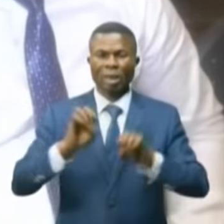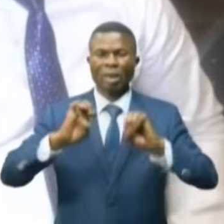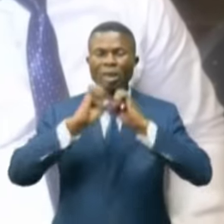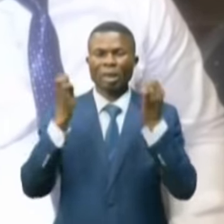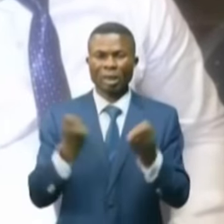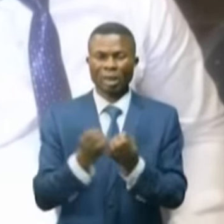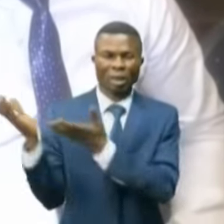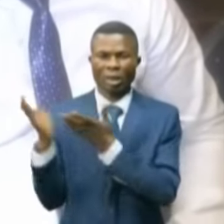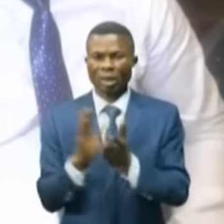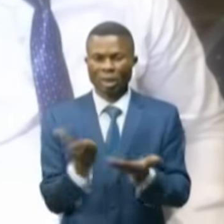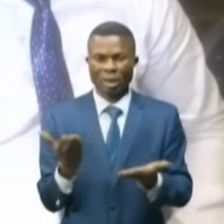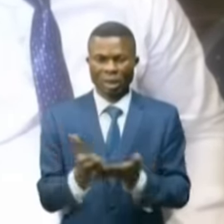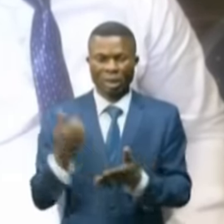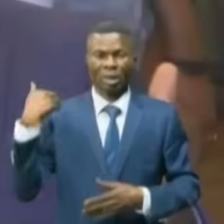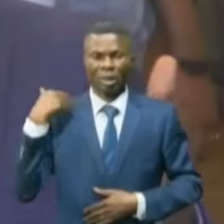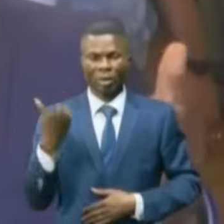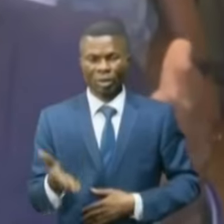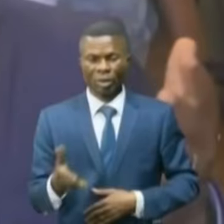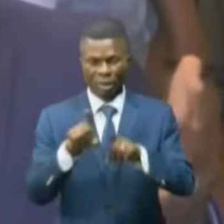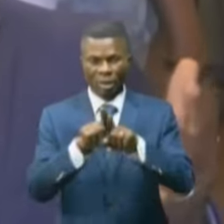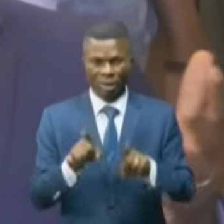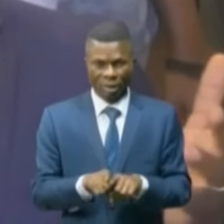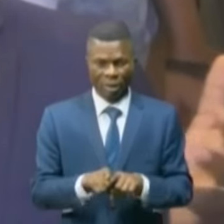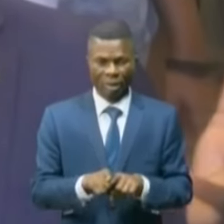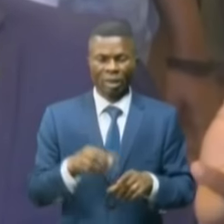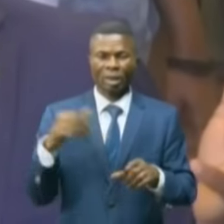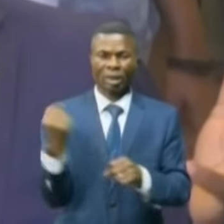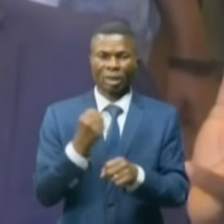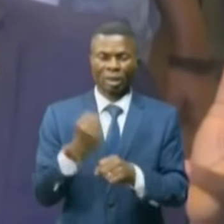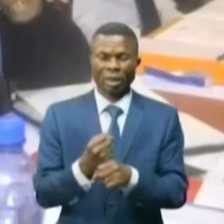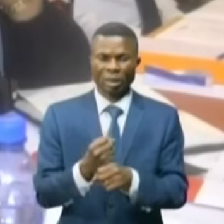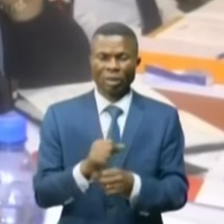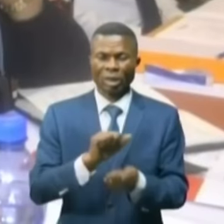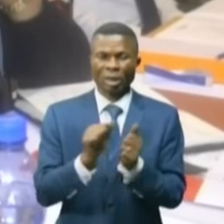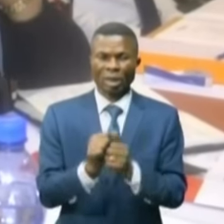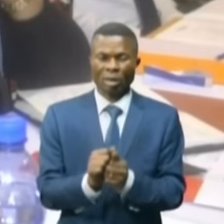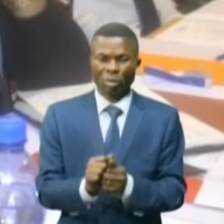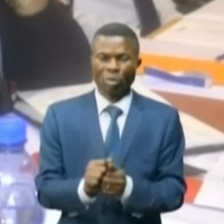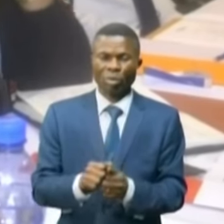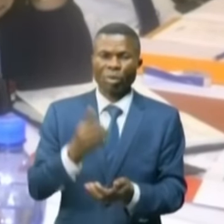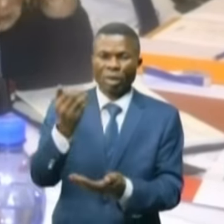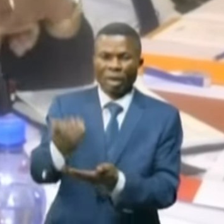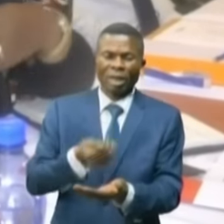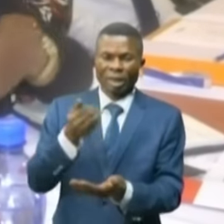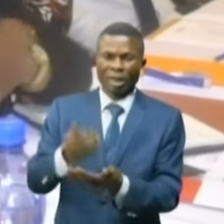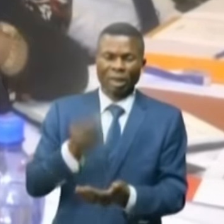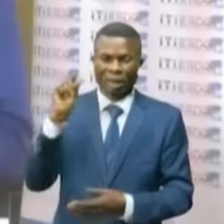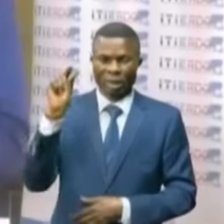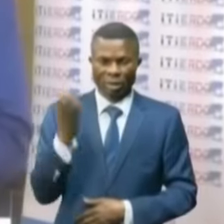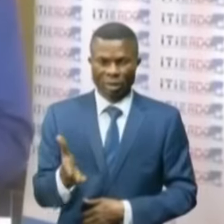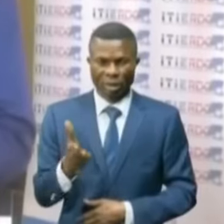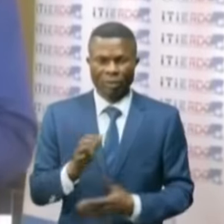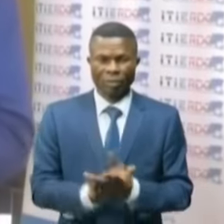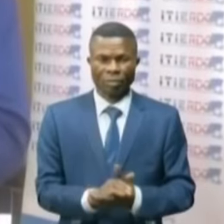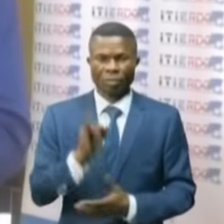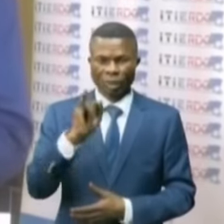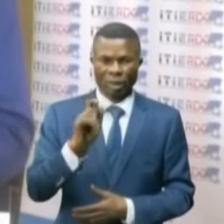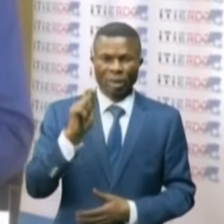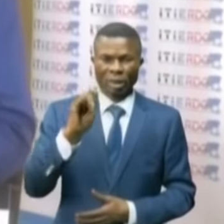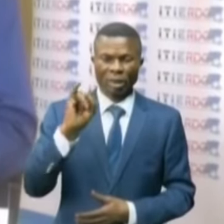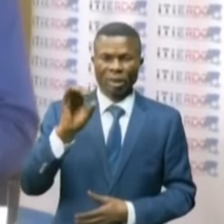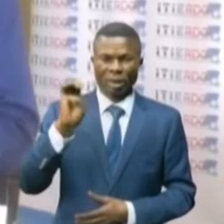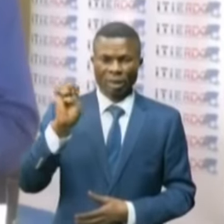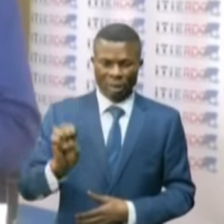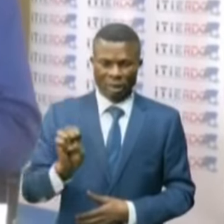du portefeuille de l'État œuvrant dans le secteur extractif. Le coordonnateur de l'ITIE-RDC,